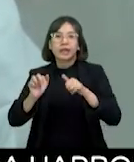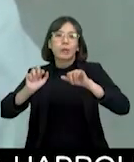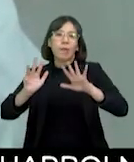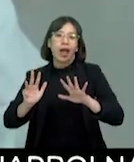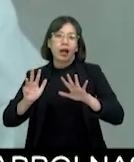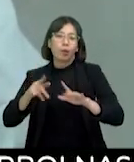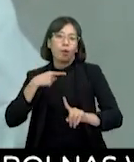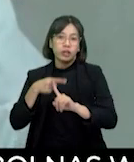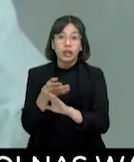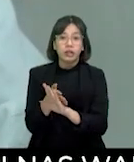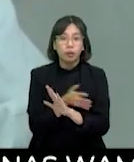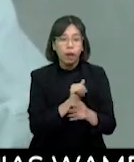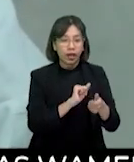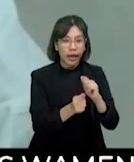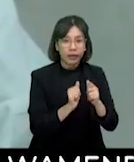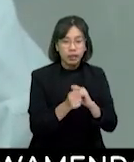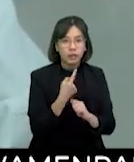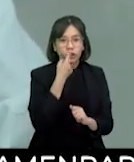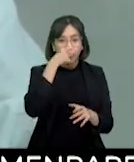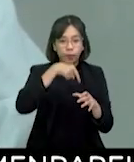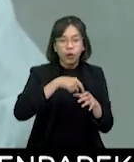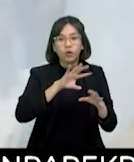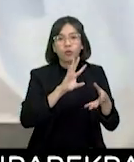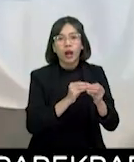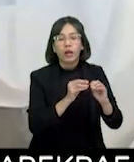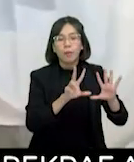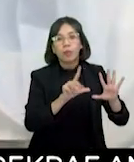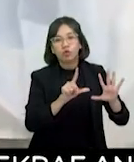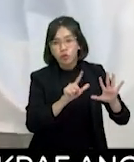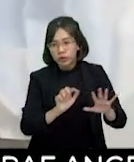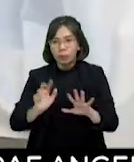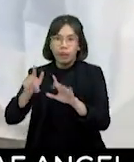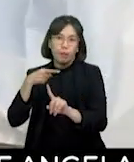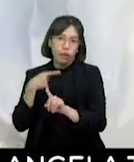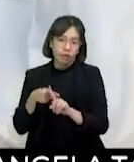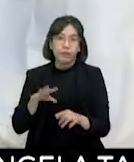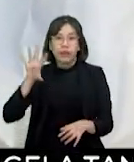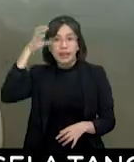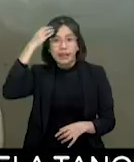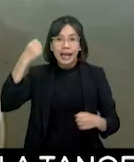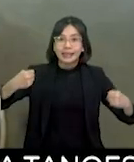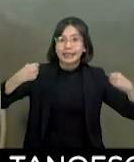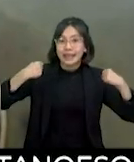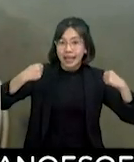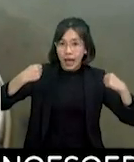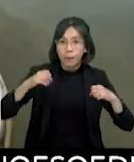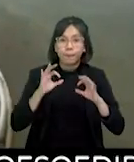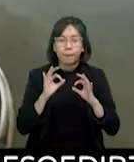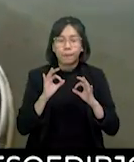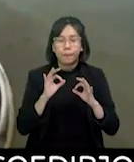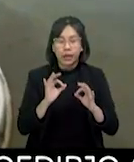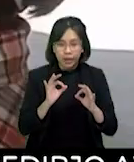87 sampel yang dikirim dari siswa. Sementara itu, Dinas Kesehatan Kabupaten Kulon Progo,